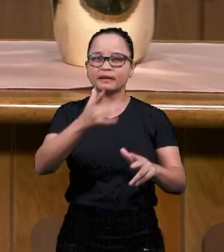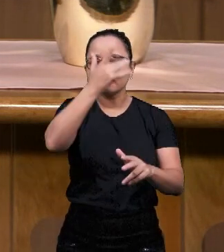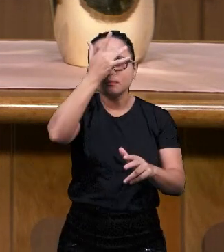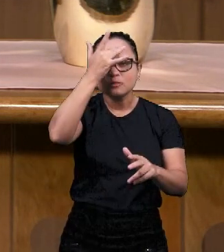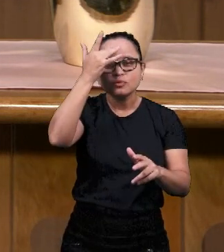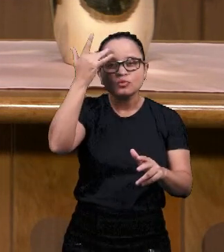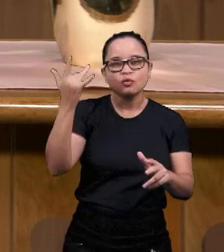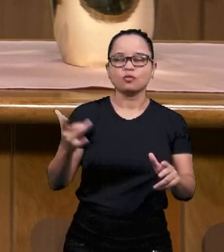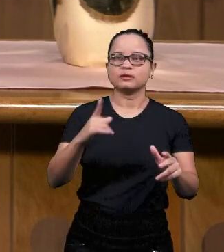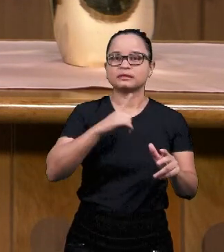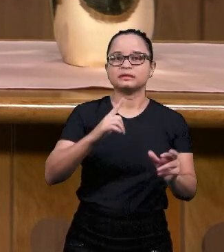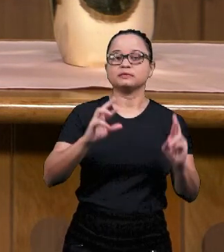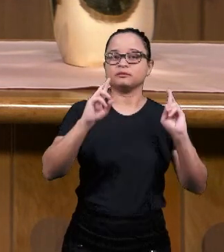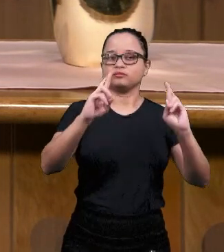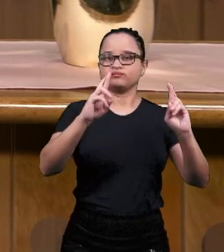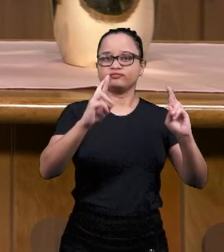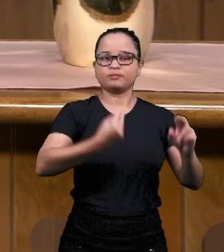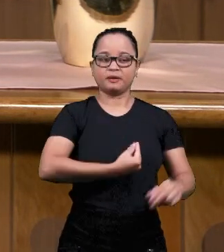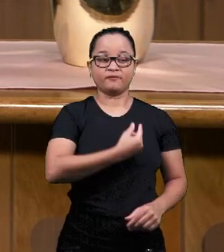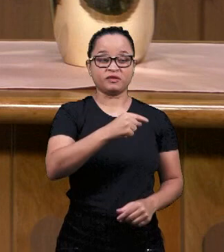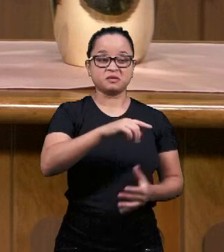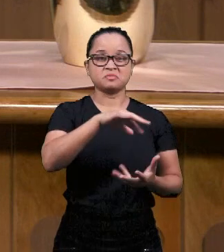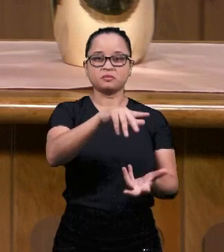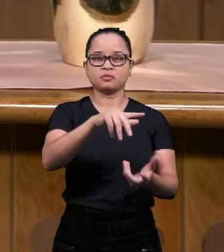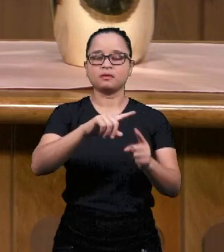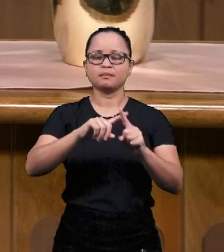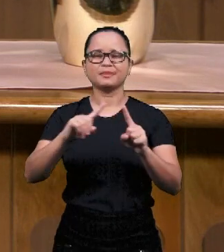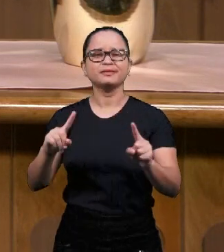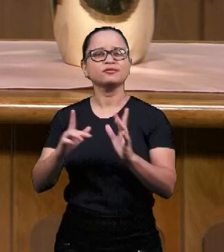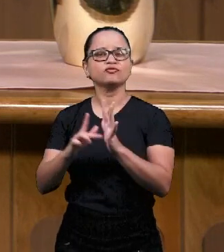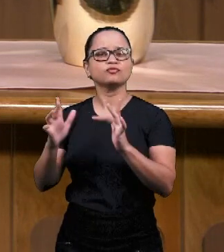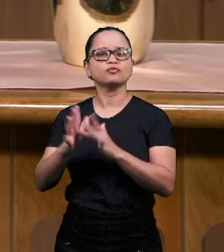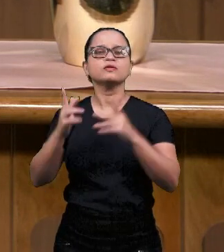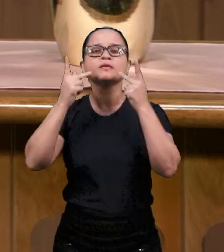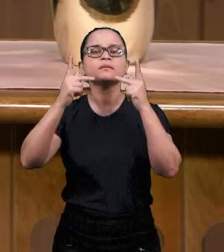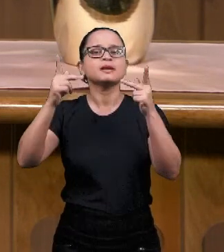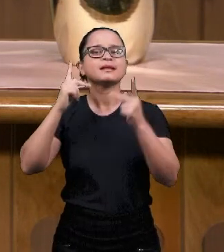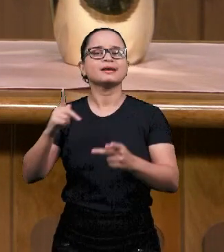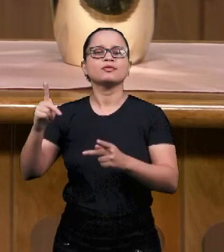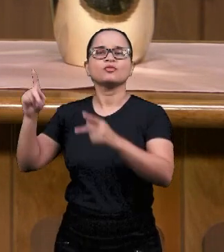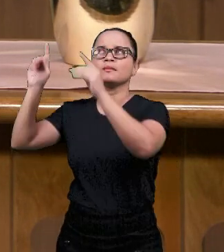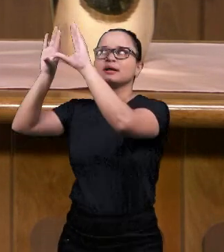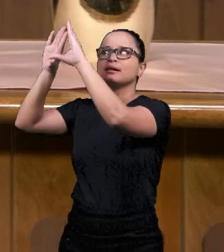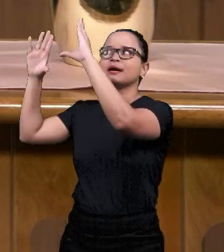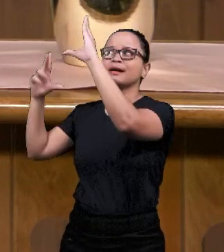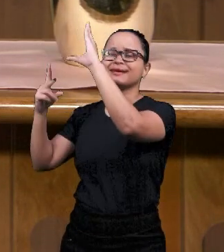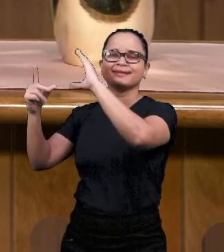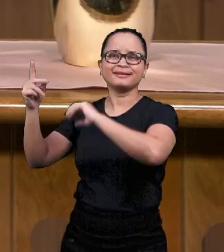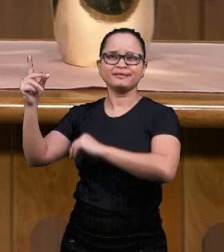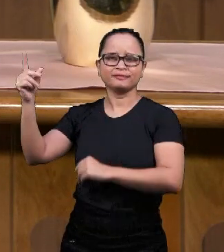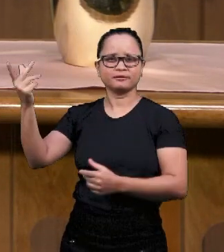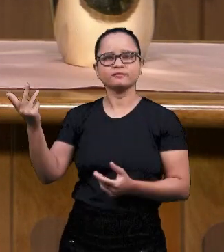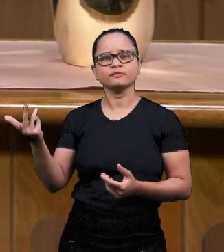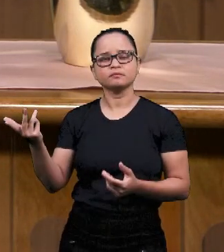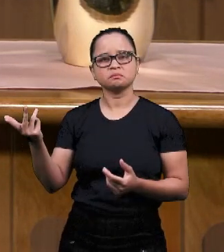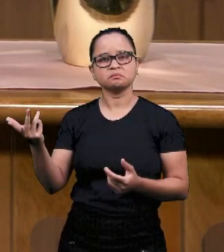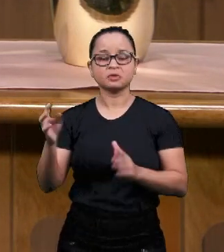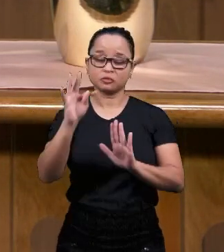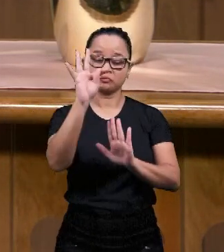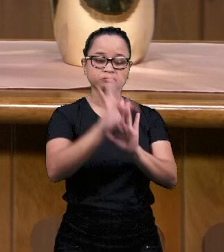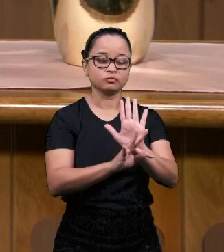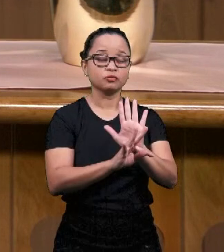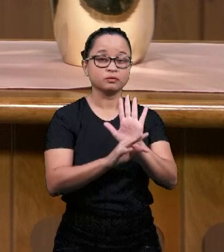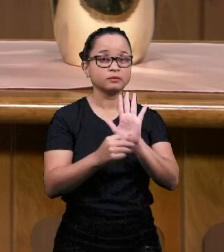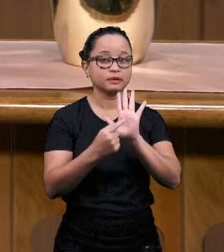религия проповедовала, что люди ожидали. Иисус приходит и проповедует Царствие Небесное. И в